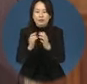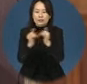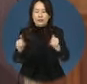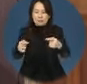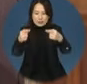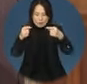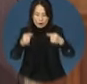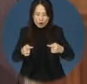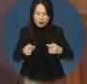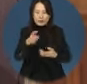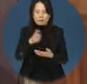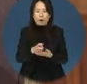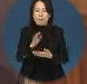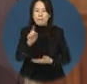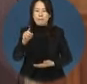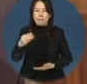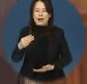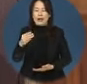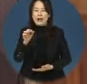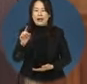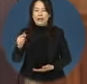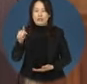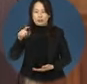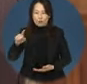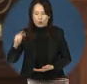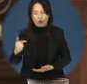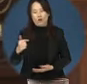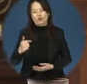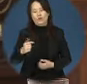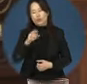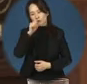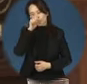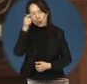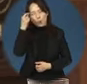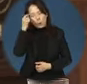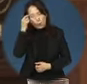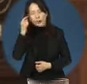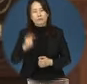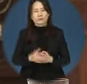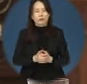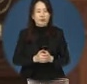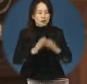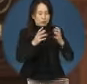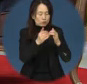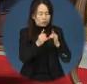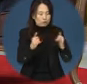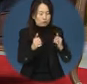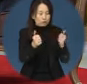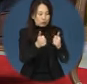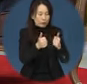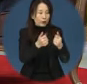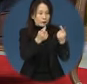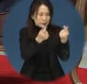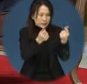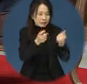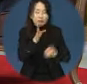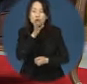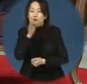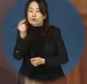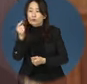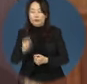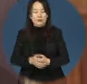좋은 제도다 이렇게 생각하고 의술에 바랑 권 그렇습니다 국회의 입법 청원 건가 비슷한 그럼 이었으며 자 그 다음 세 번째는